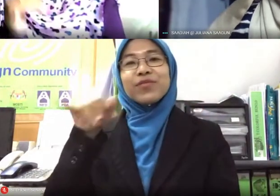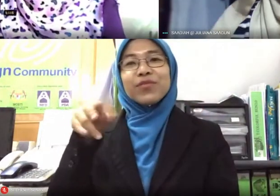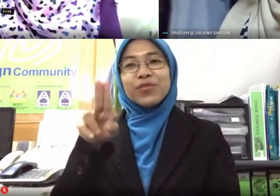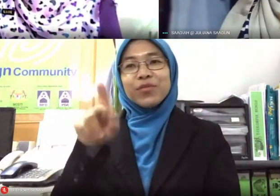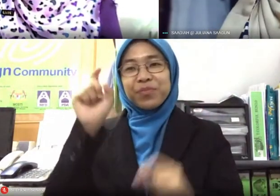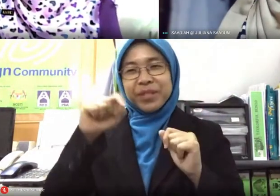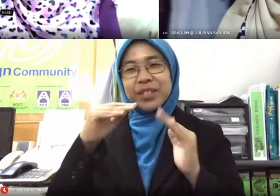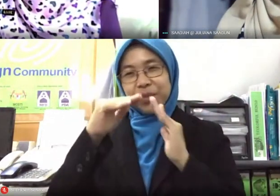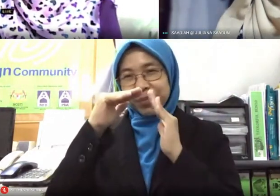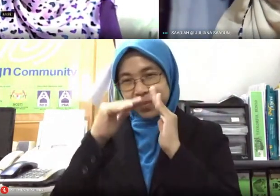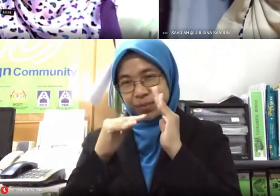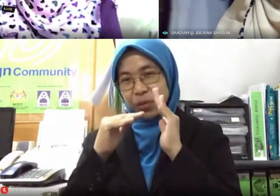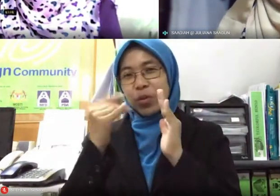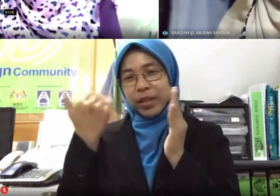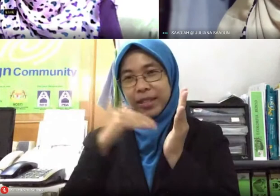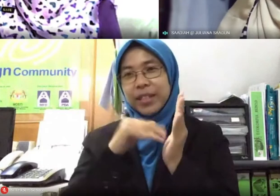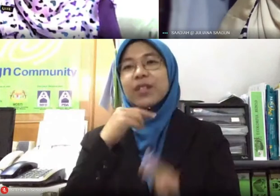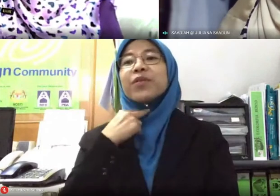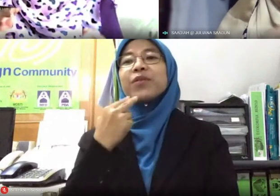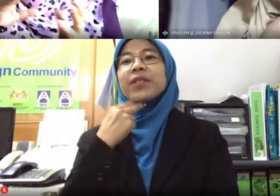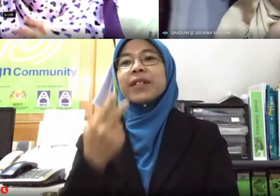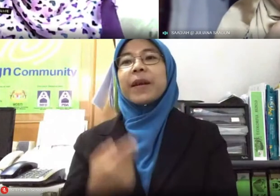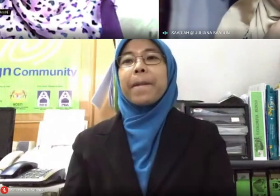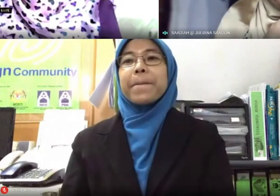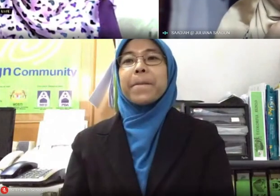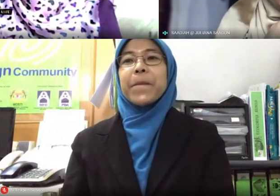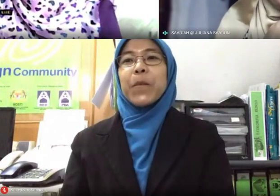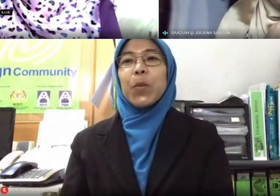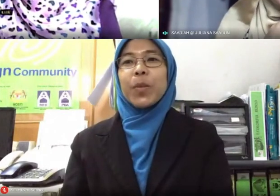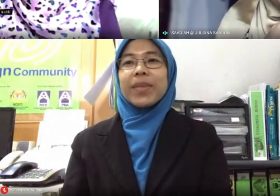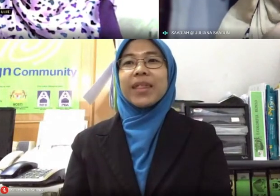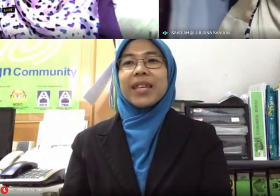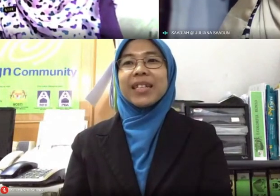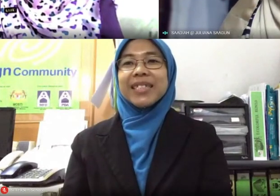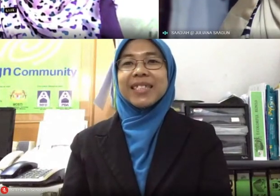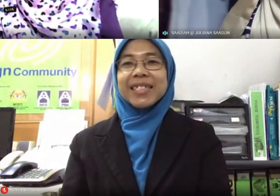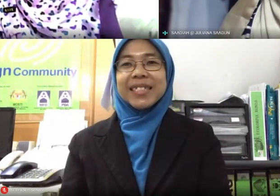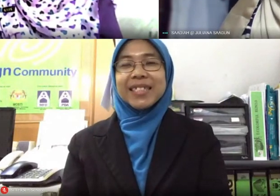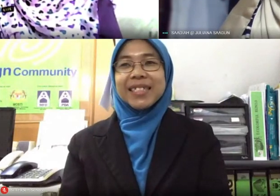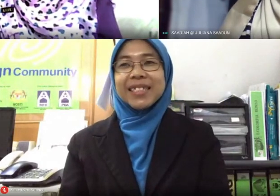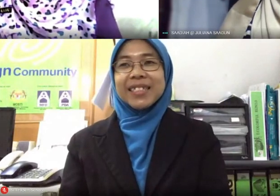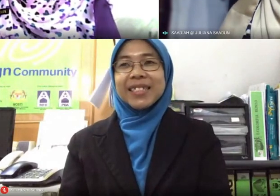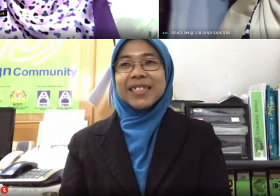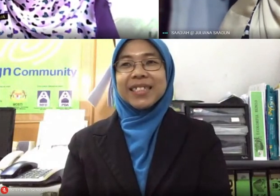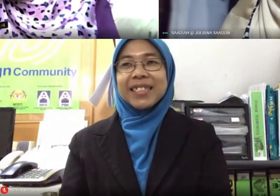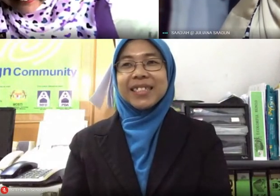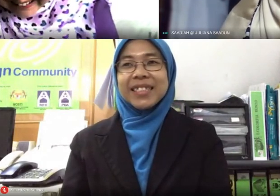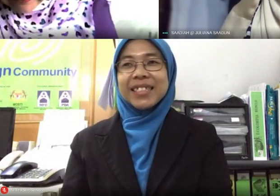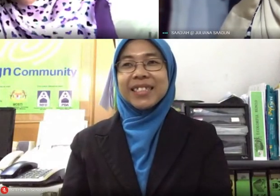rendah sikit daripada suara tadi tu. Tapi apa dah lagi eh? Oh, orang golden 10 ni payah nak rendah suara Puan Nana.